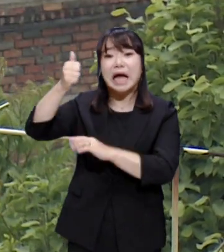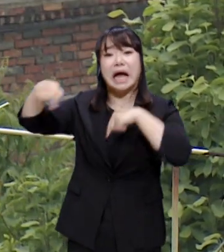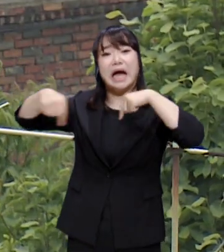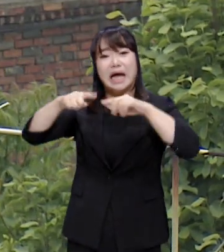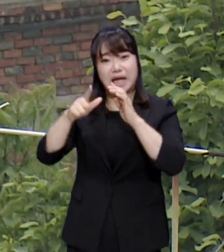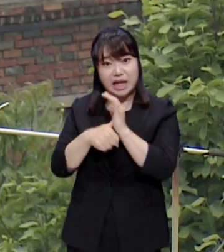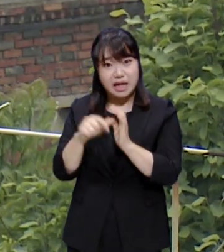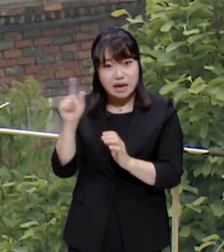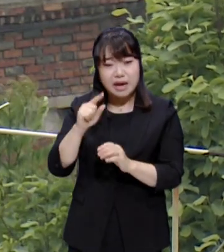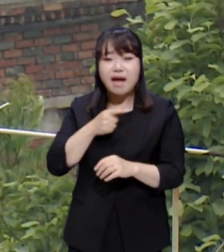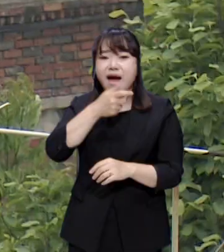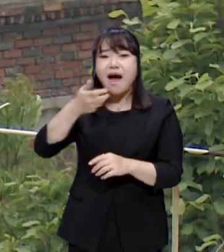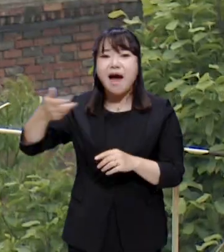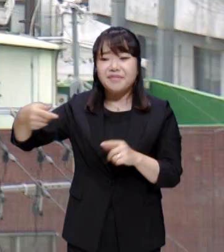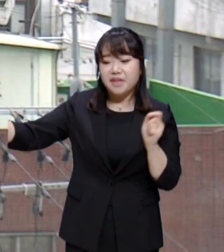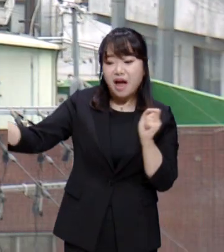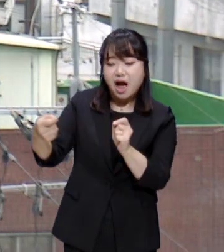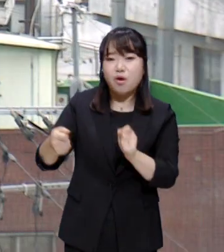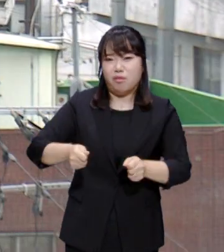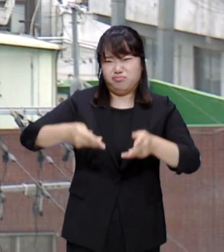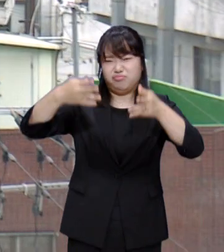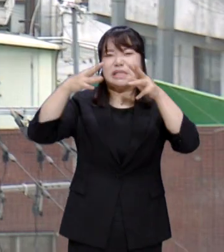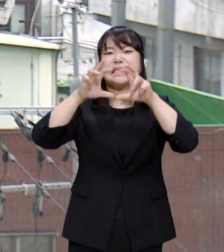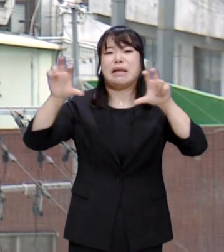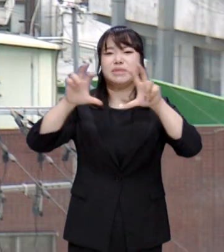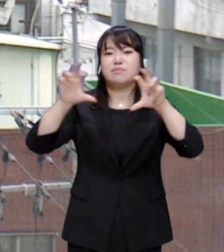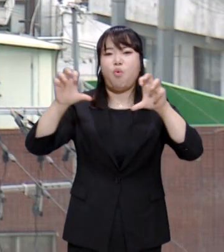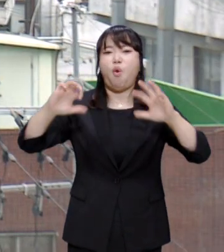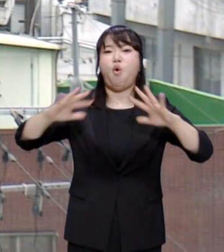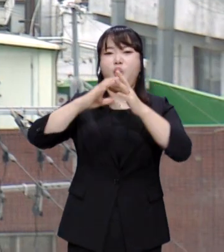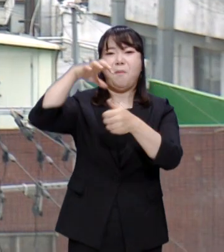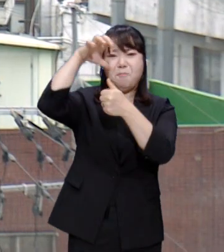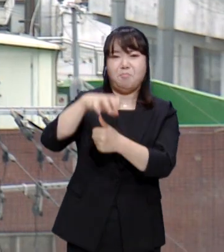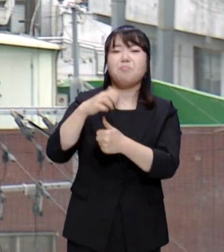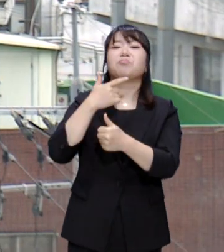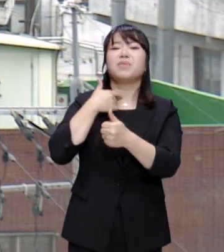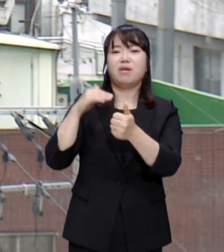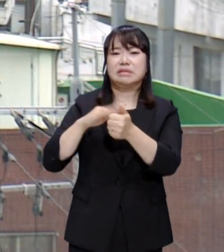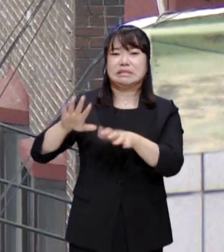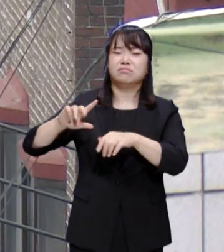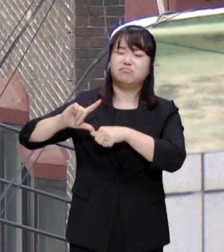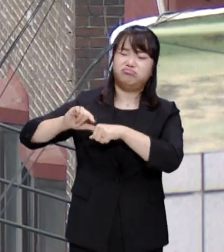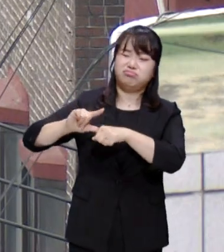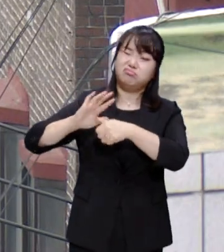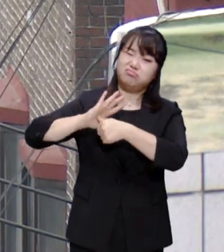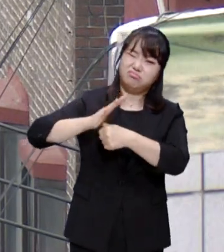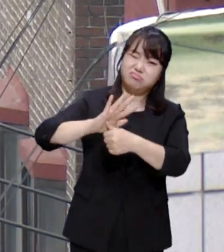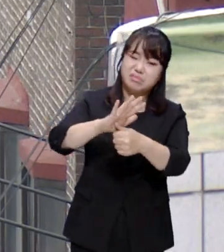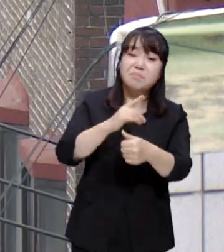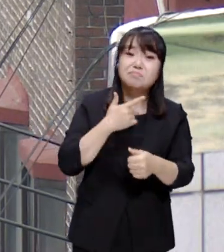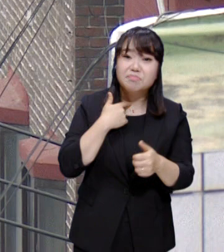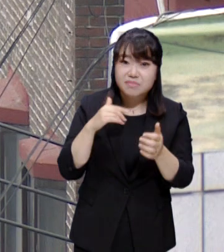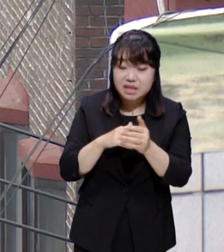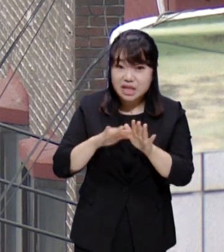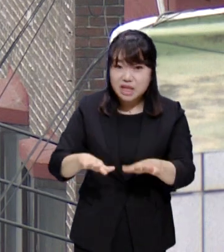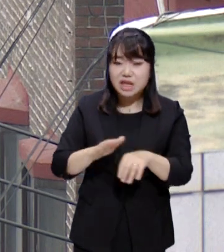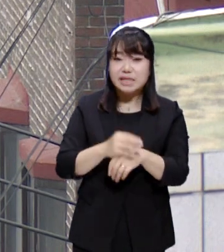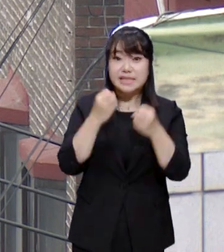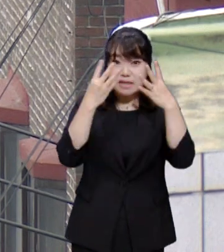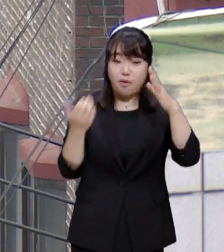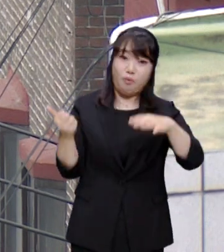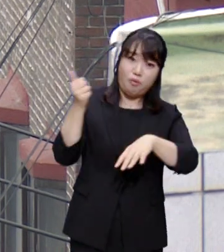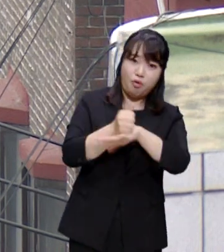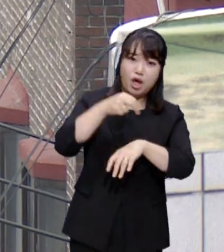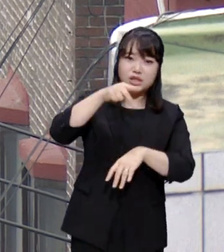시절 한강변 35층 층수제한 규제로 현재까지 지지부진해왔던 것이 사실입니다. 정원호